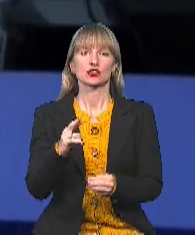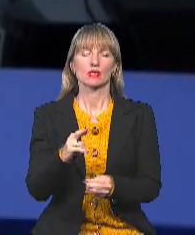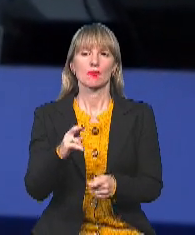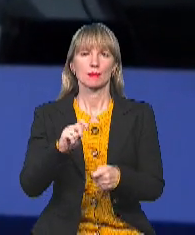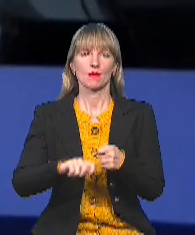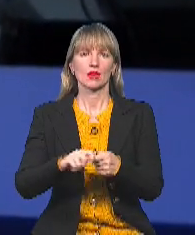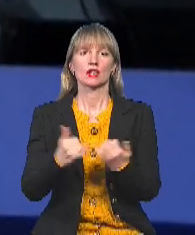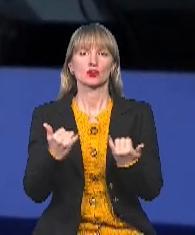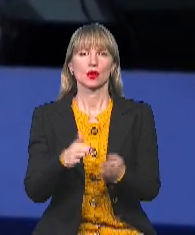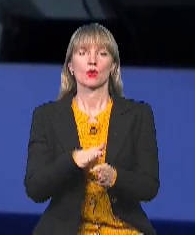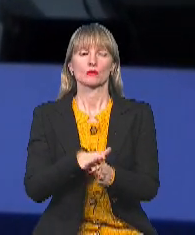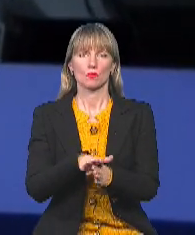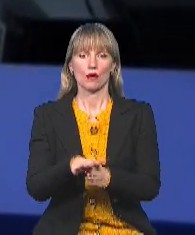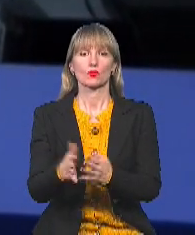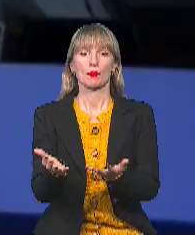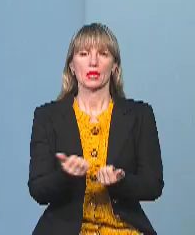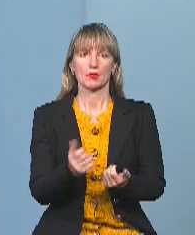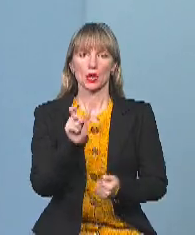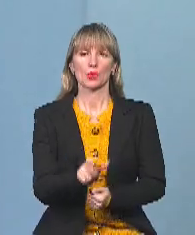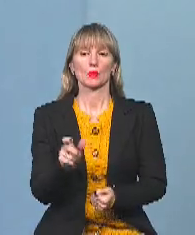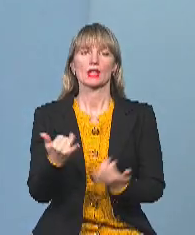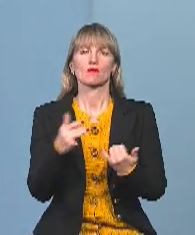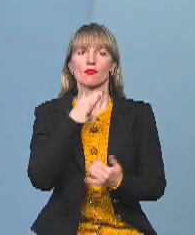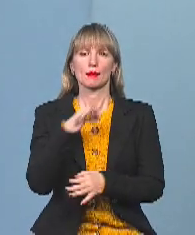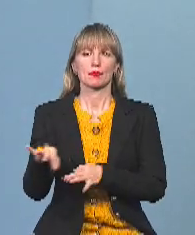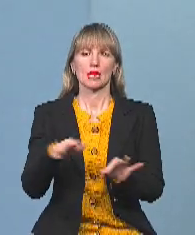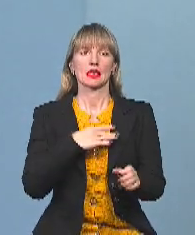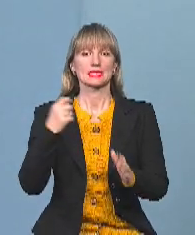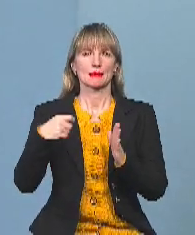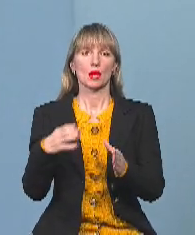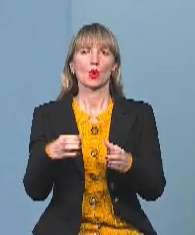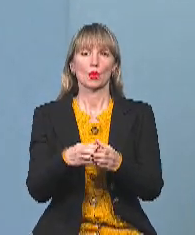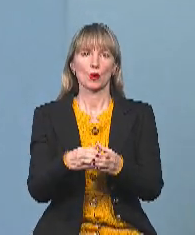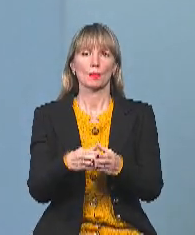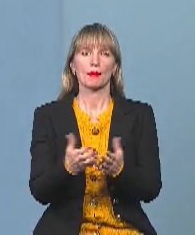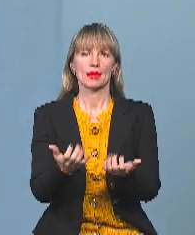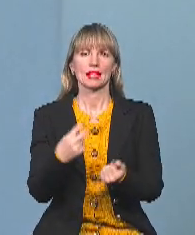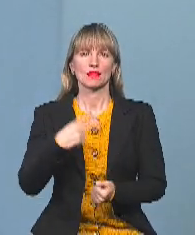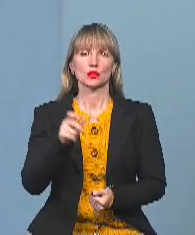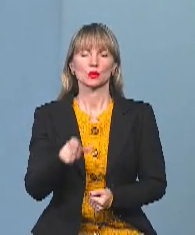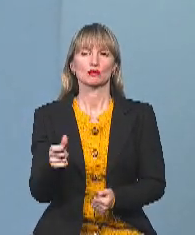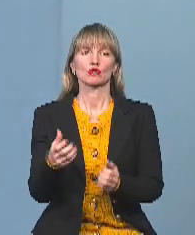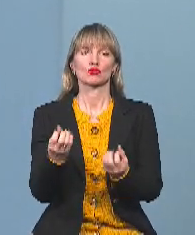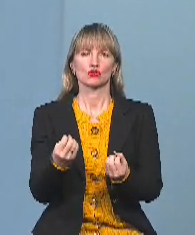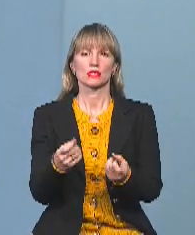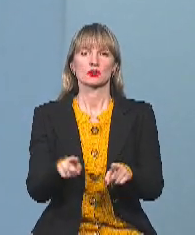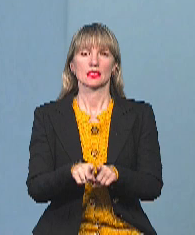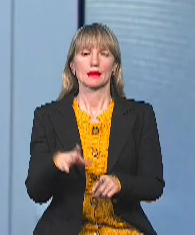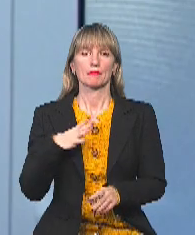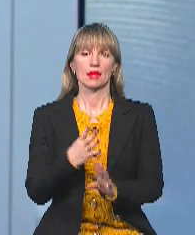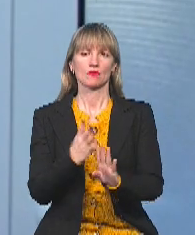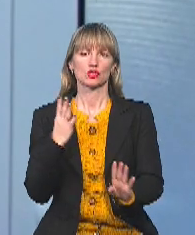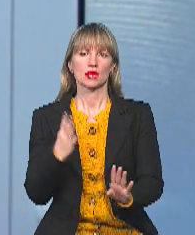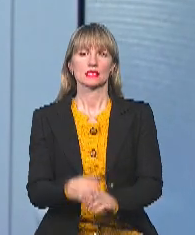Нині ведеться повноцінний прийом пацієнтів. Під час приїзду нашої знімальної групи прийняли 20 людей, ще стільки ж перебували у